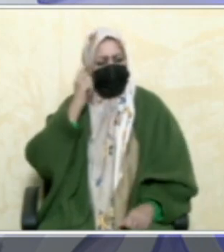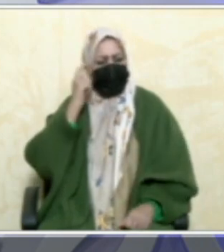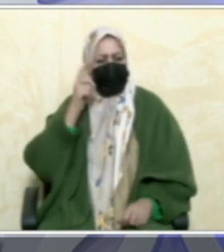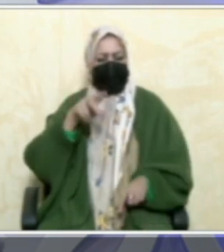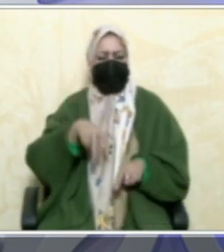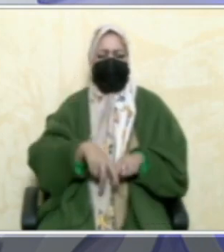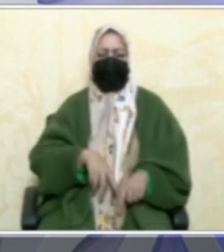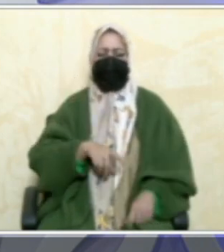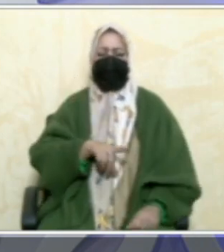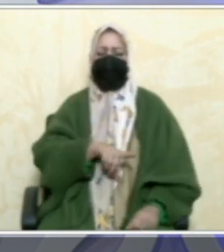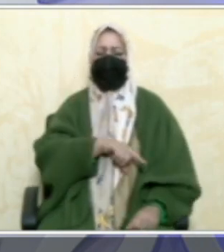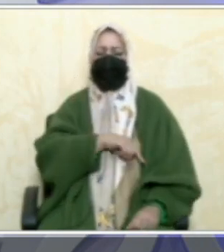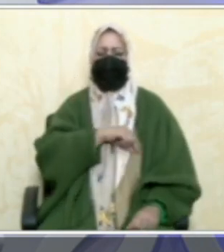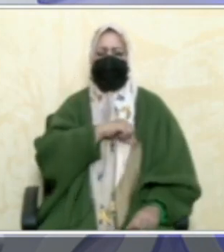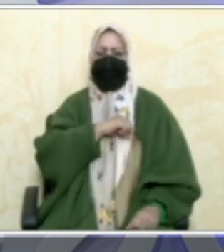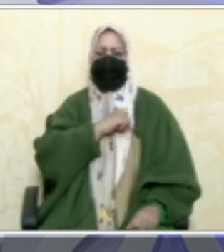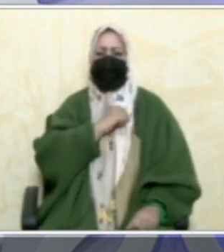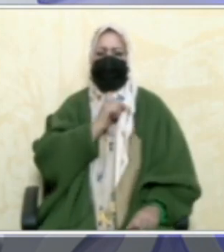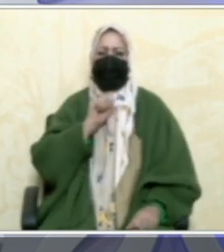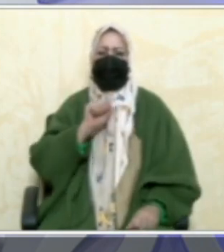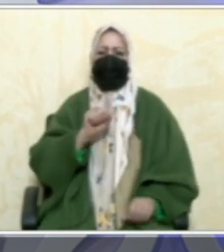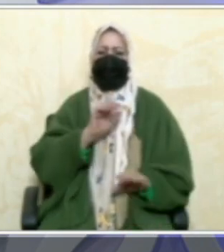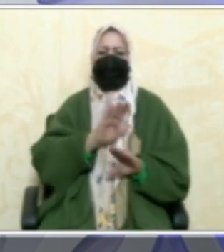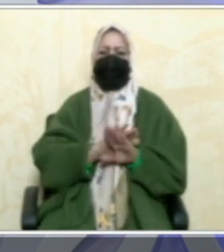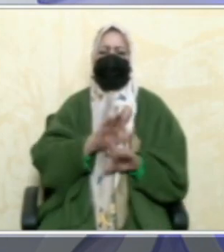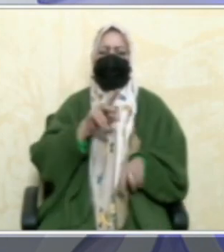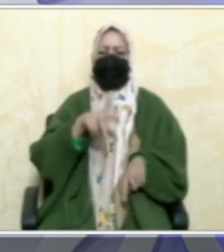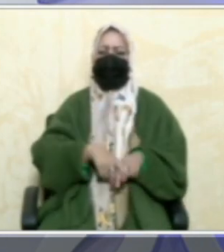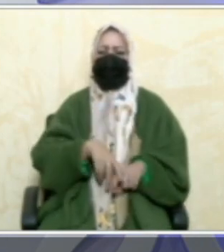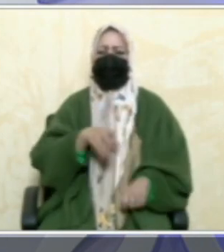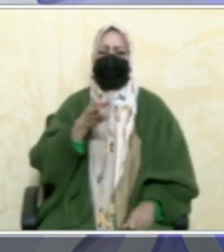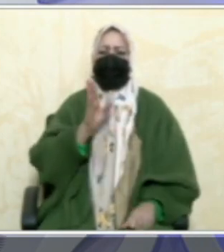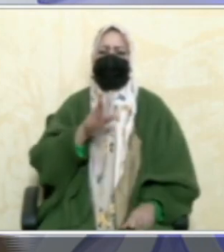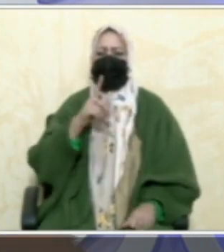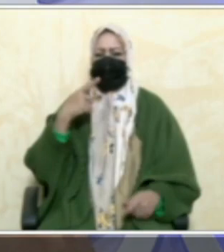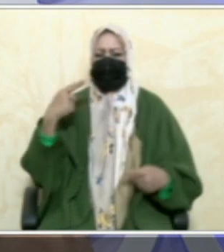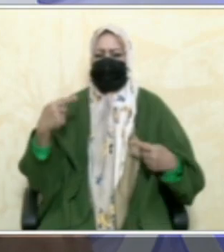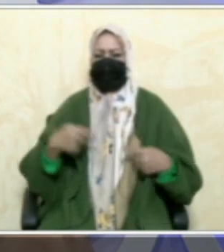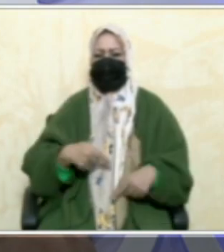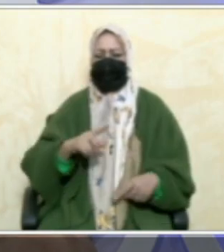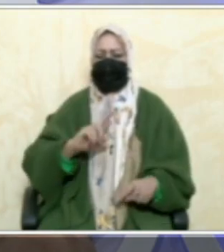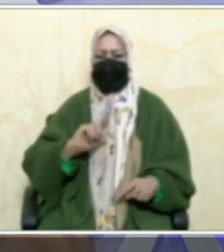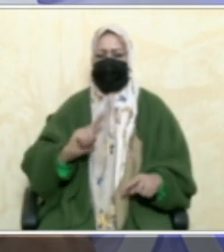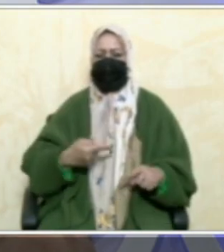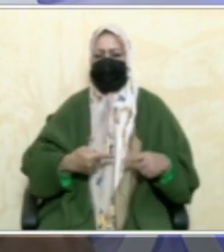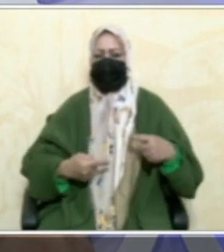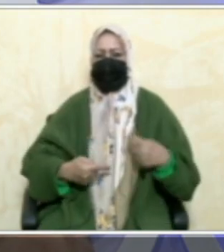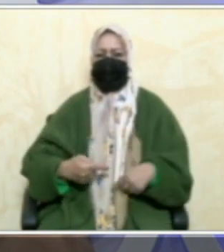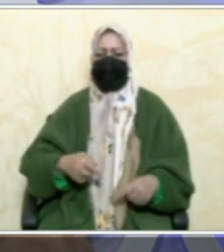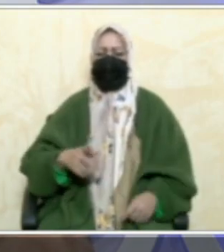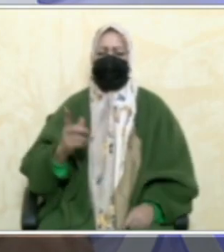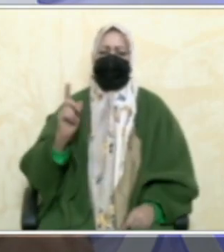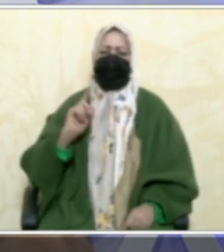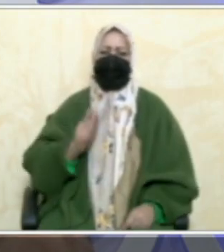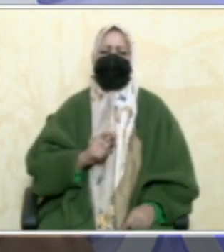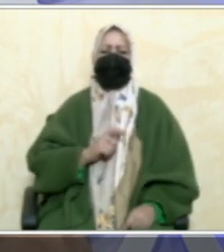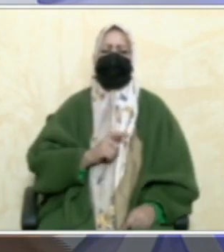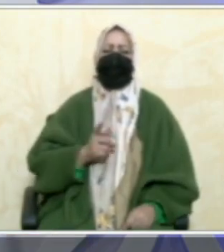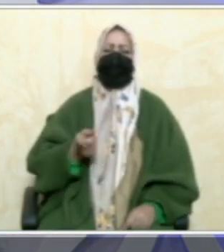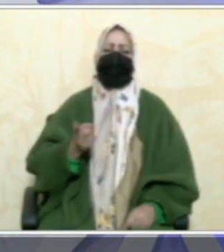يعرف الظالم ويكون ضده. أما أن تأتي مع الظالم لأن بينك وبين المظلوم